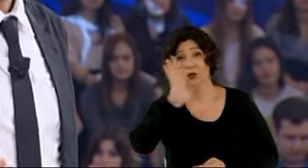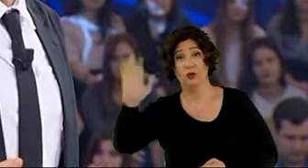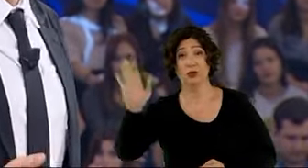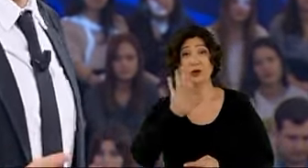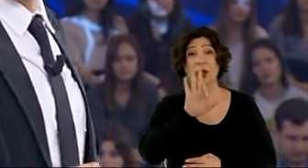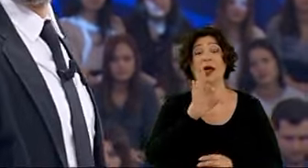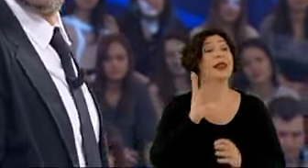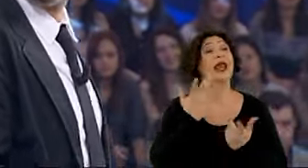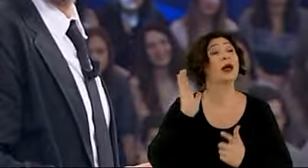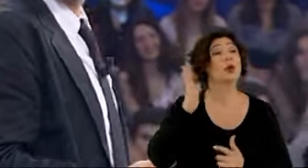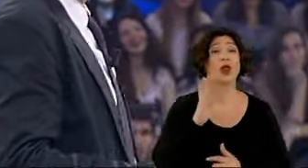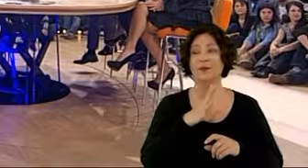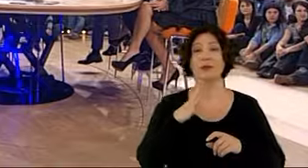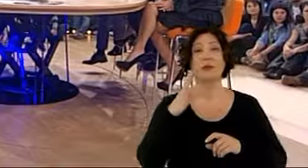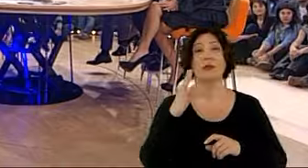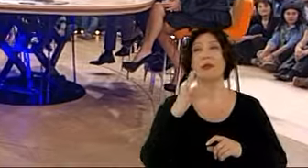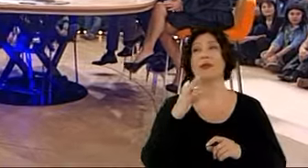gidiyorsun? Lavaboya.